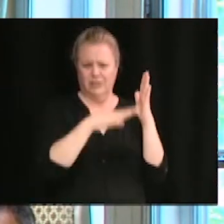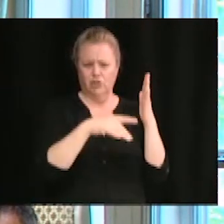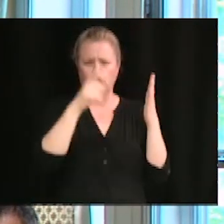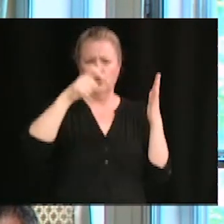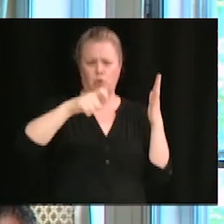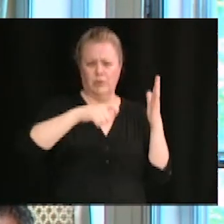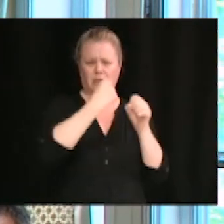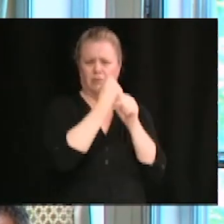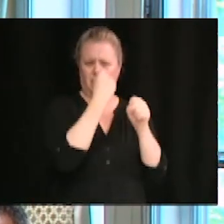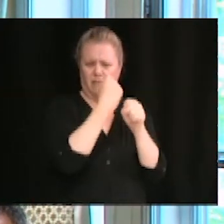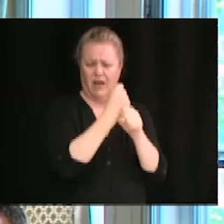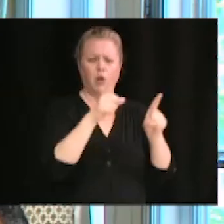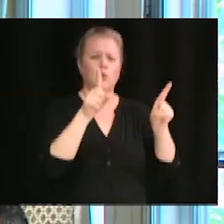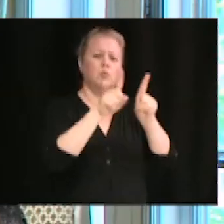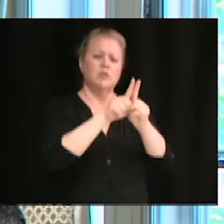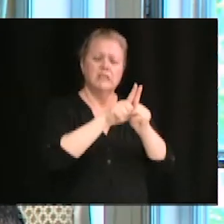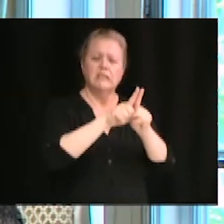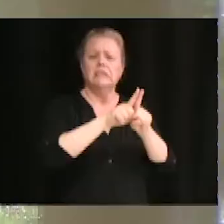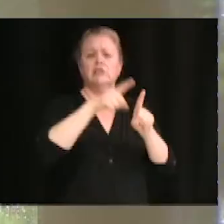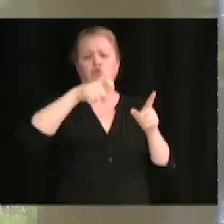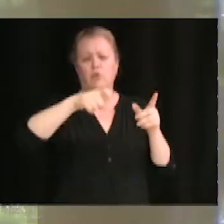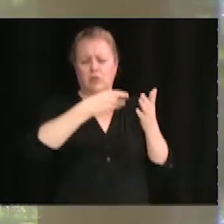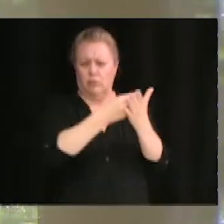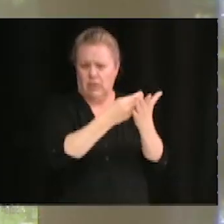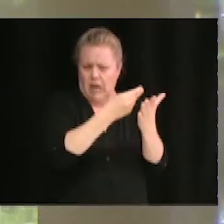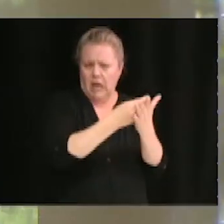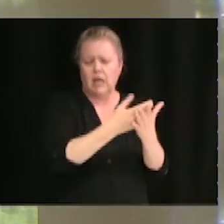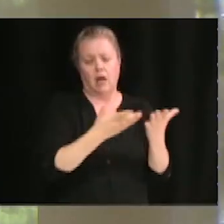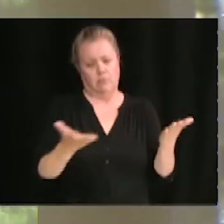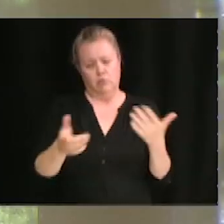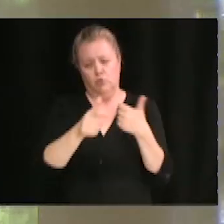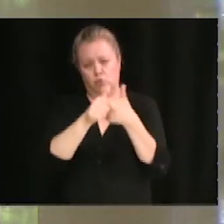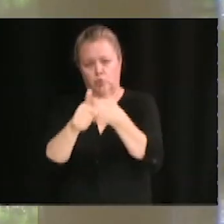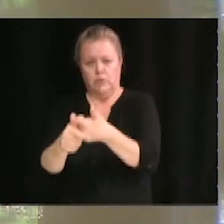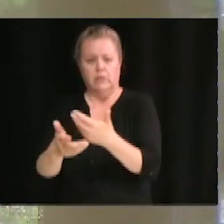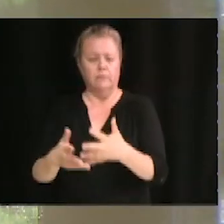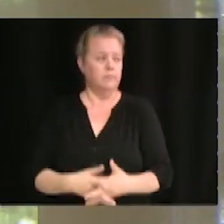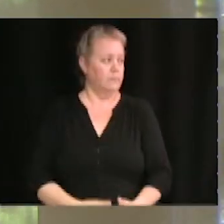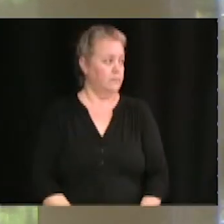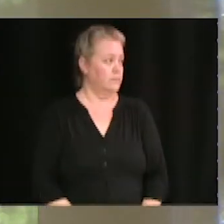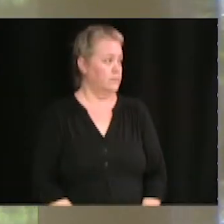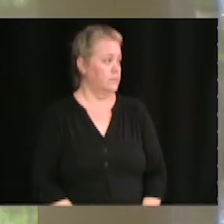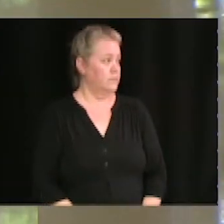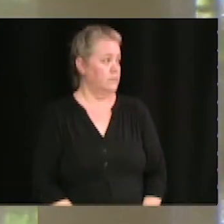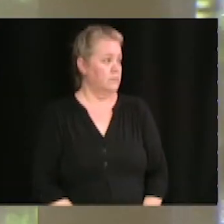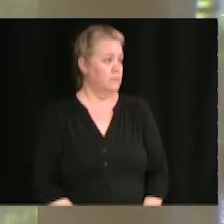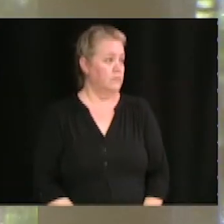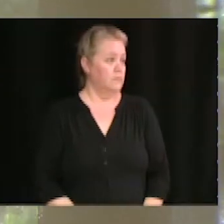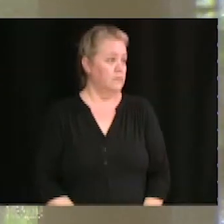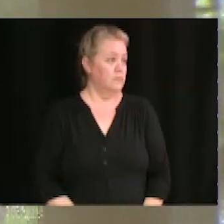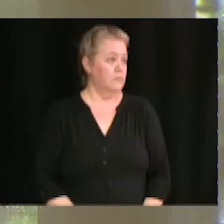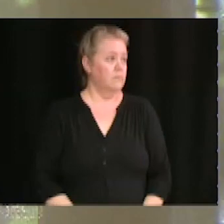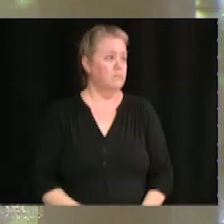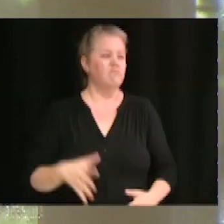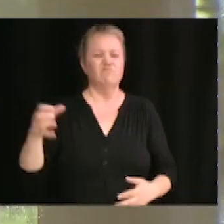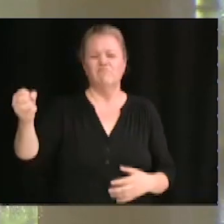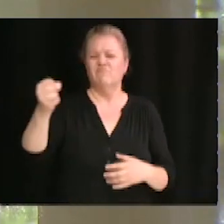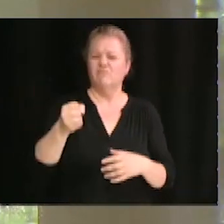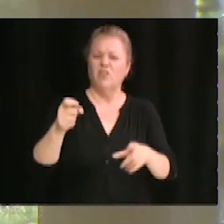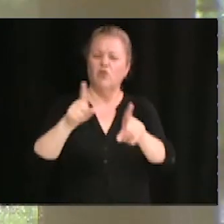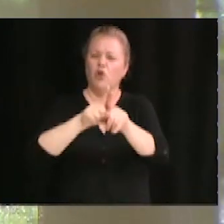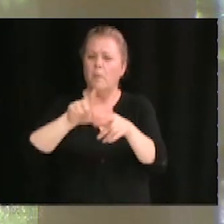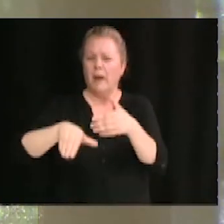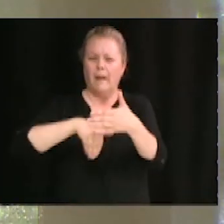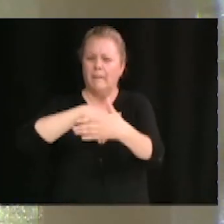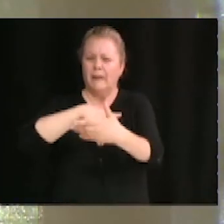municipalité. Alors, cette embauche comme les autres, ce sont des remplacements, finalement. On avait besoin de combler des postes.